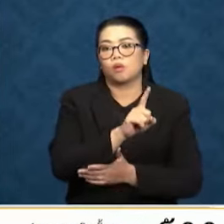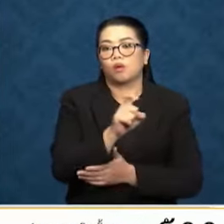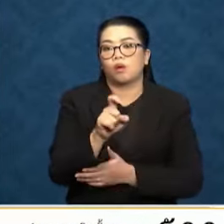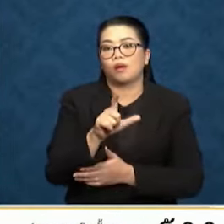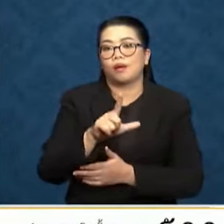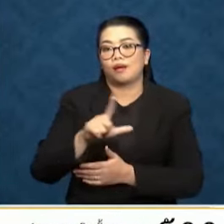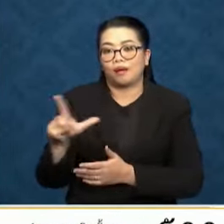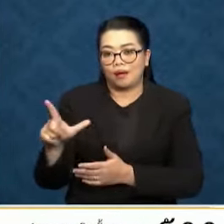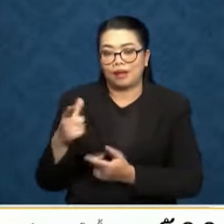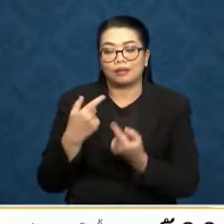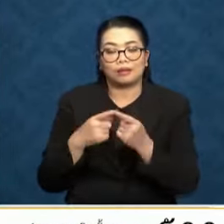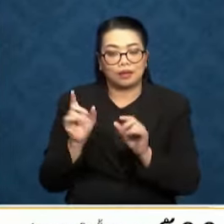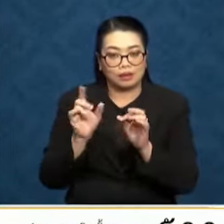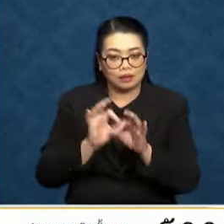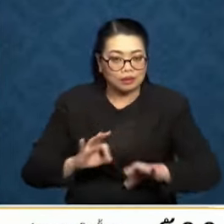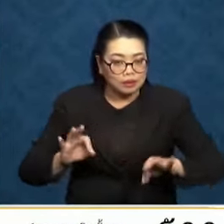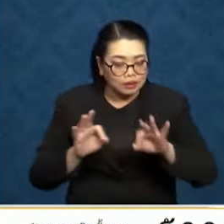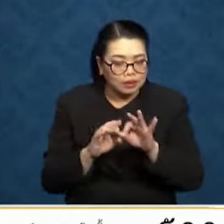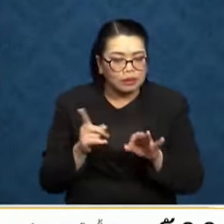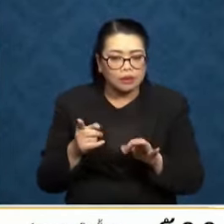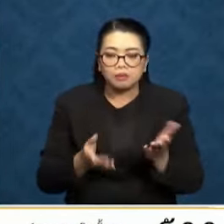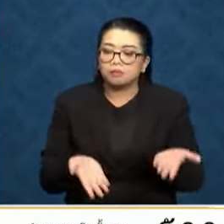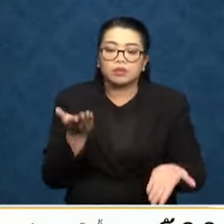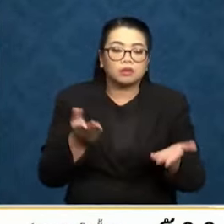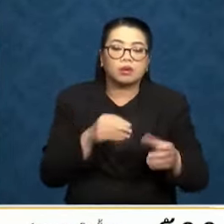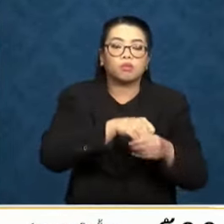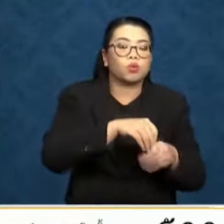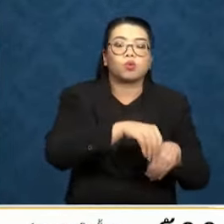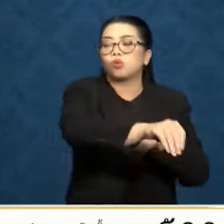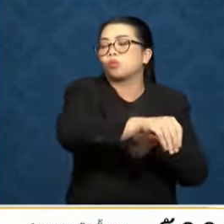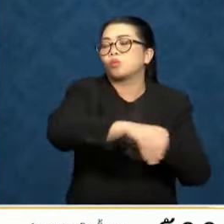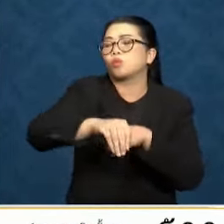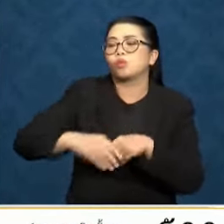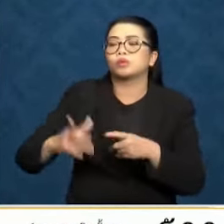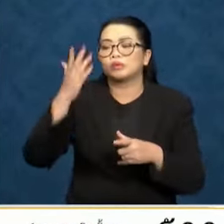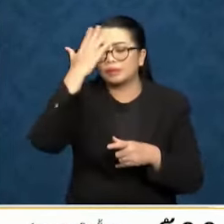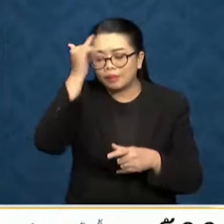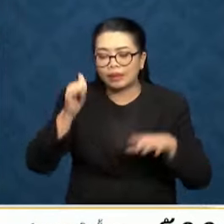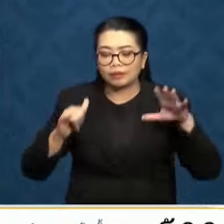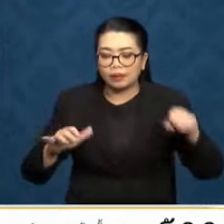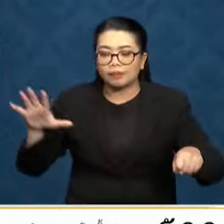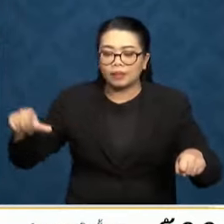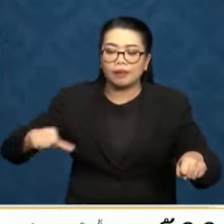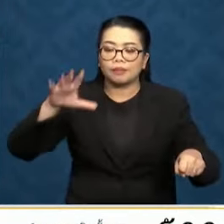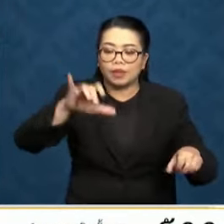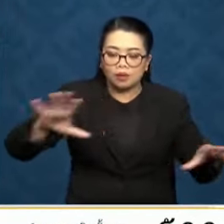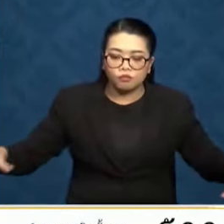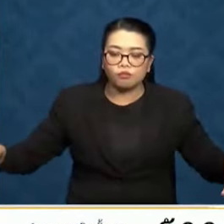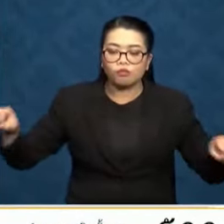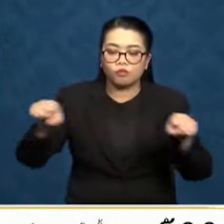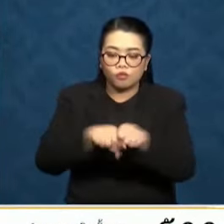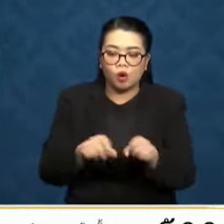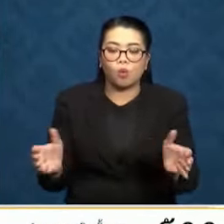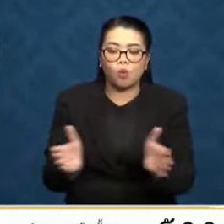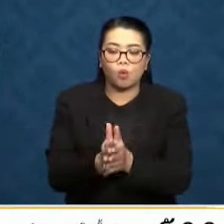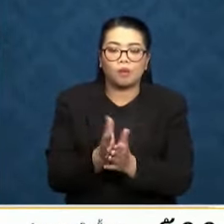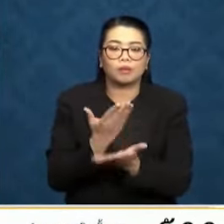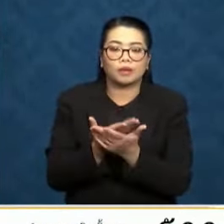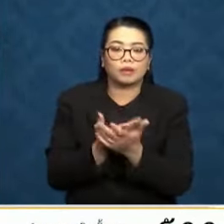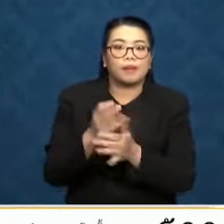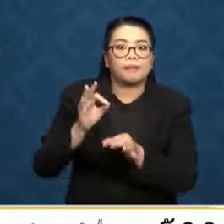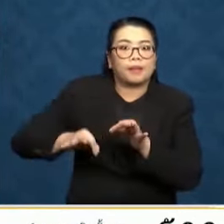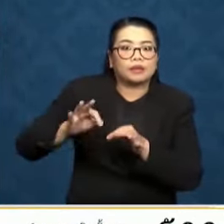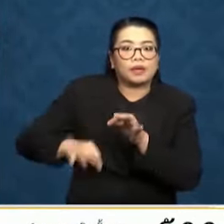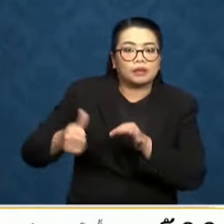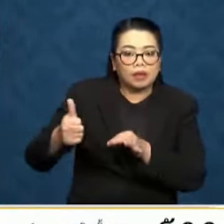นี้เนี่ยประเด็นมันก็คือว่าเราจะต่างคนต่างปลูกกันไปทำไมคะในเมื่อสามารถประหยัดงบประมาณของรัฐบาลได้โดย